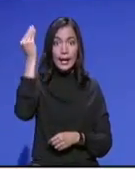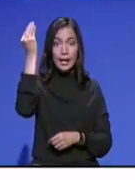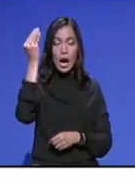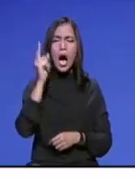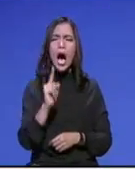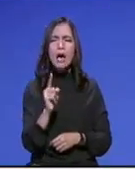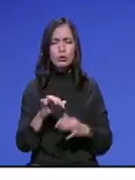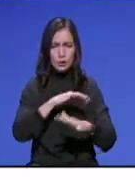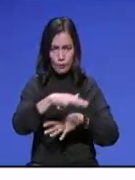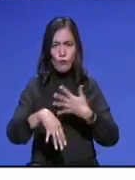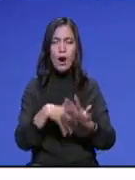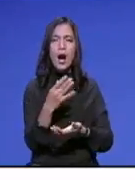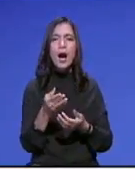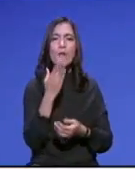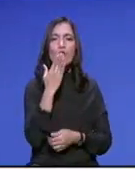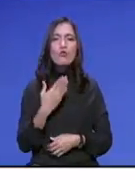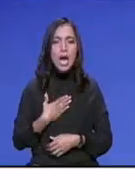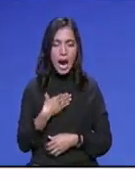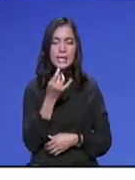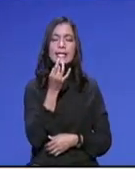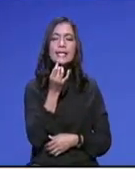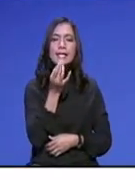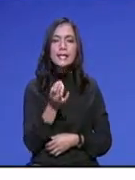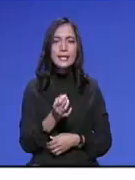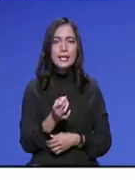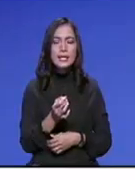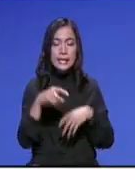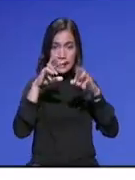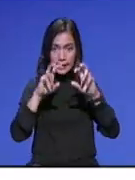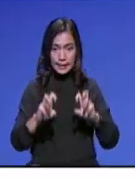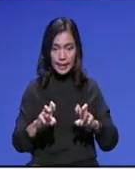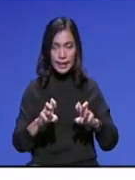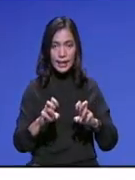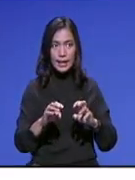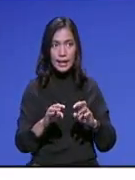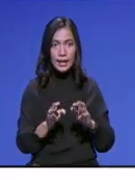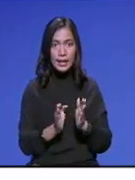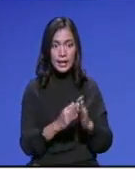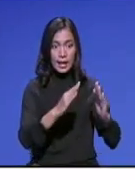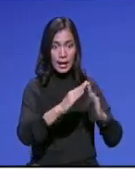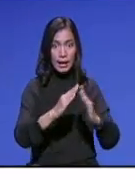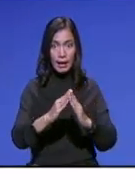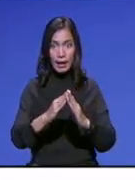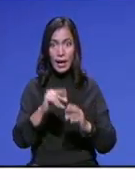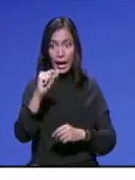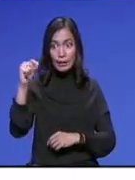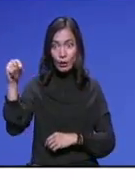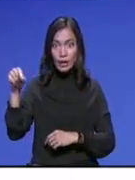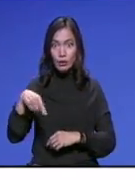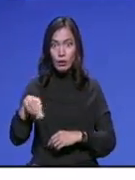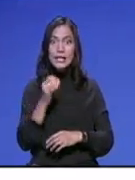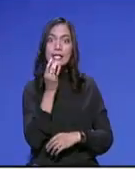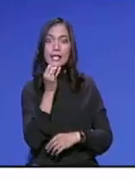harus memiliki izin dan dicek juga. Barangkali di sebelah kantor-kantor kita juga banyak tuh yang pada bikin usaha nggak pakai